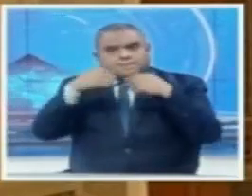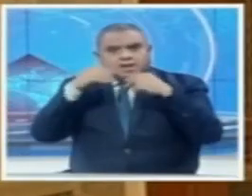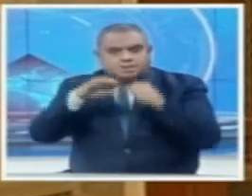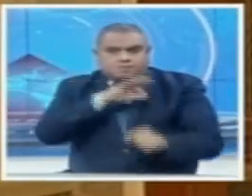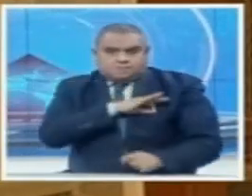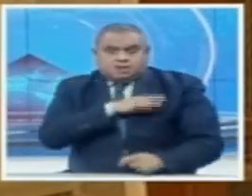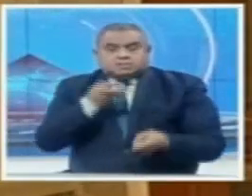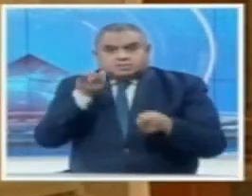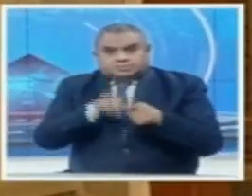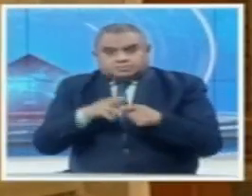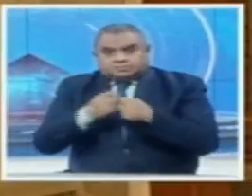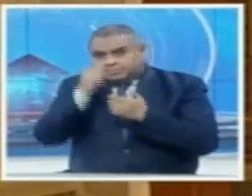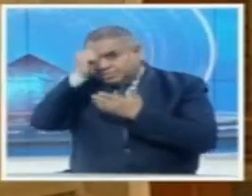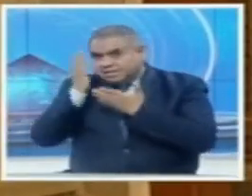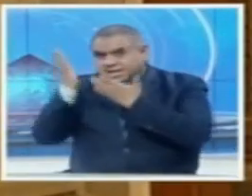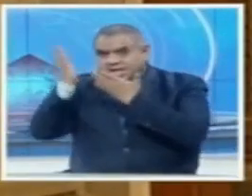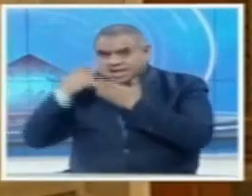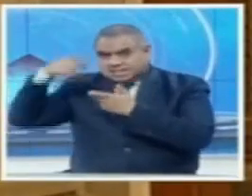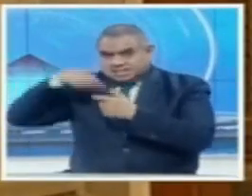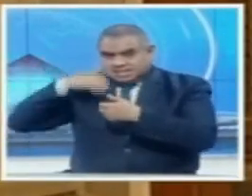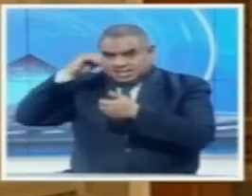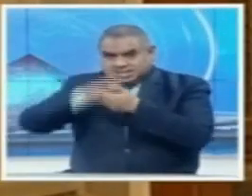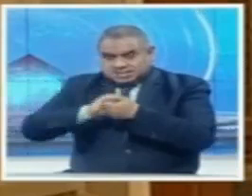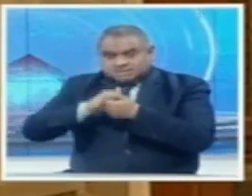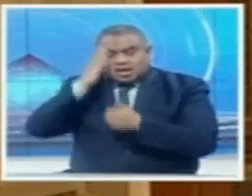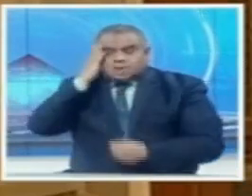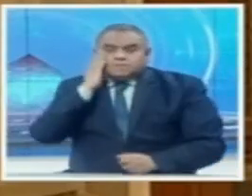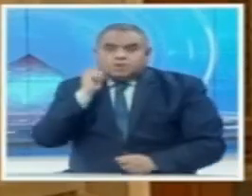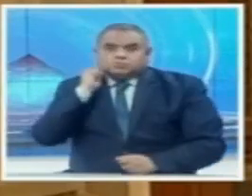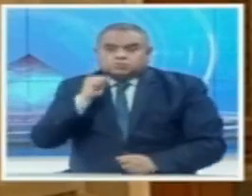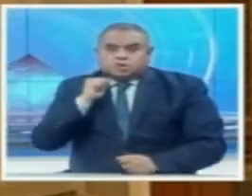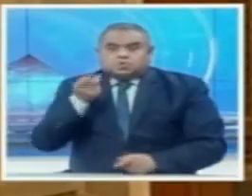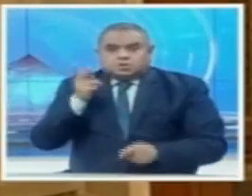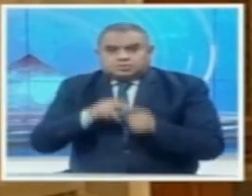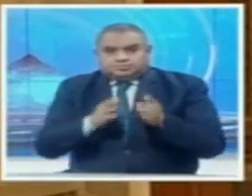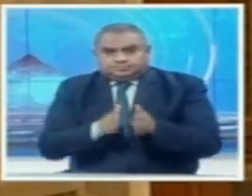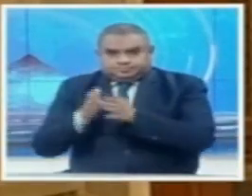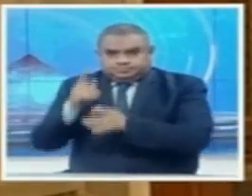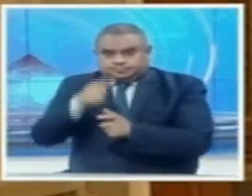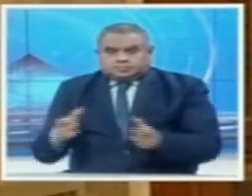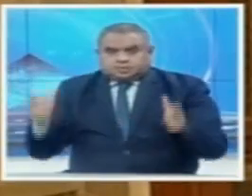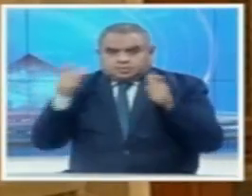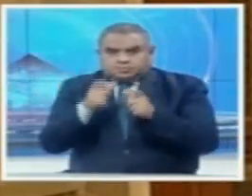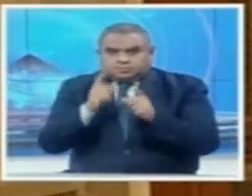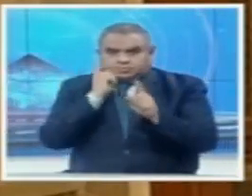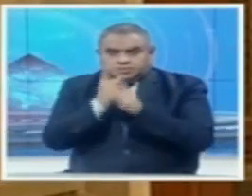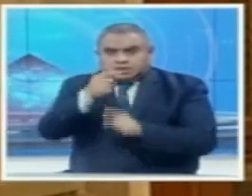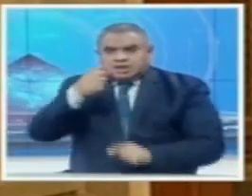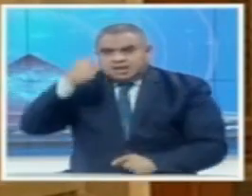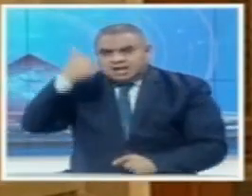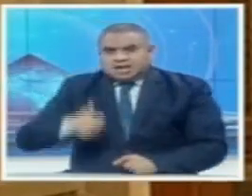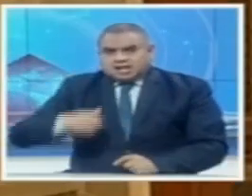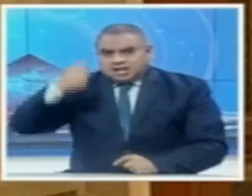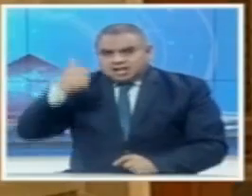كميه التعاون مع الجنب برده مهتمين بهذا الامر تماما ممكن حضرتك من المؤتمر مع رجال اعمال همم